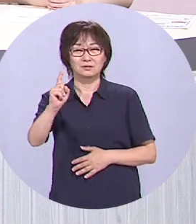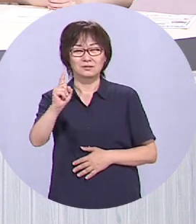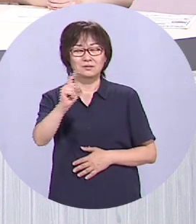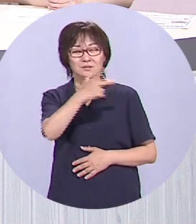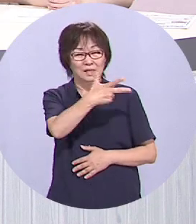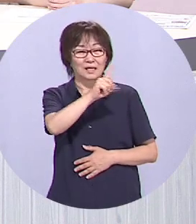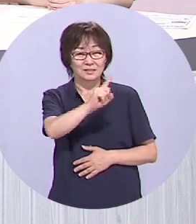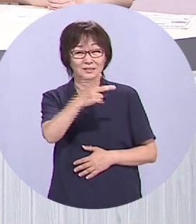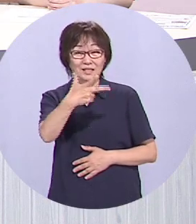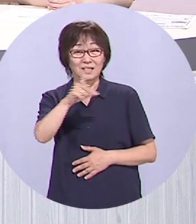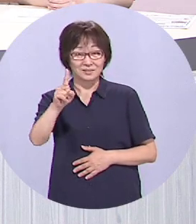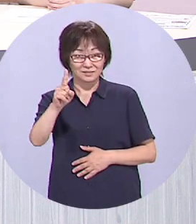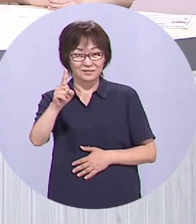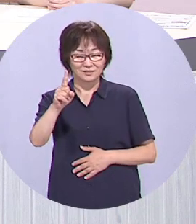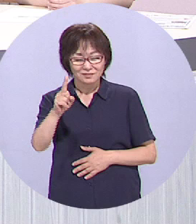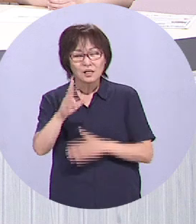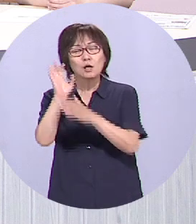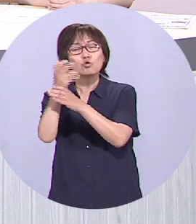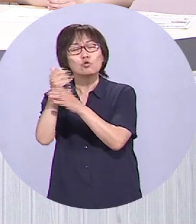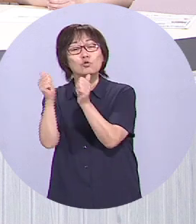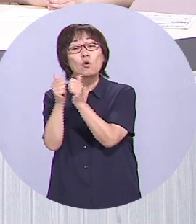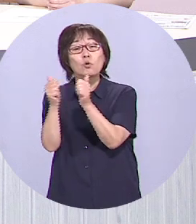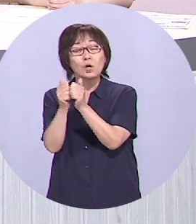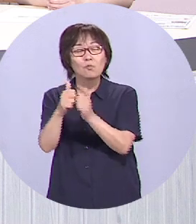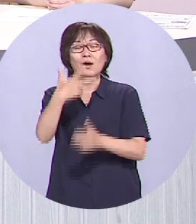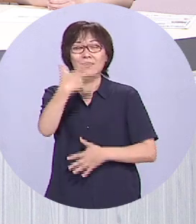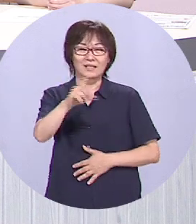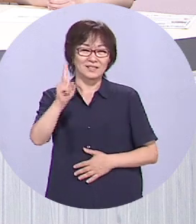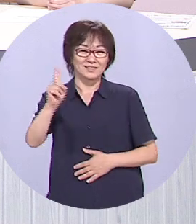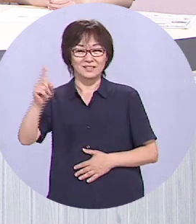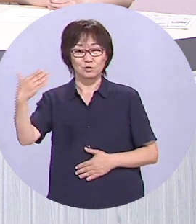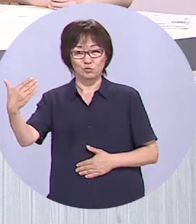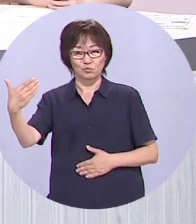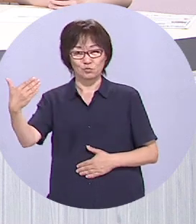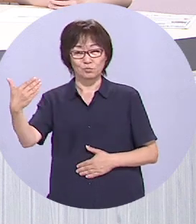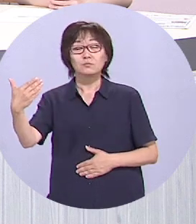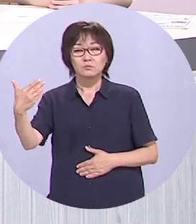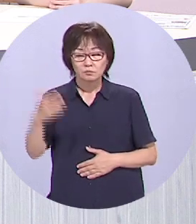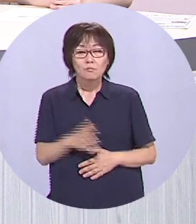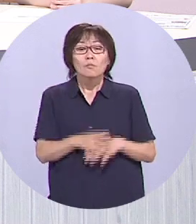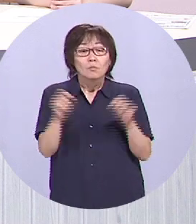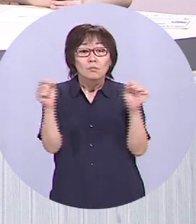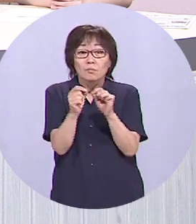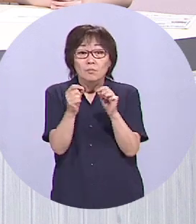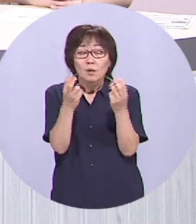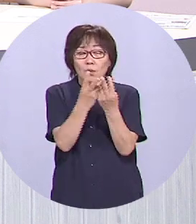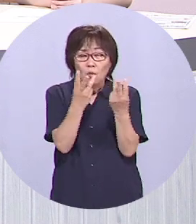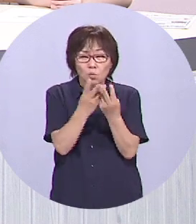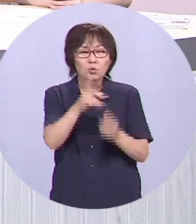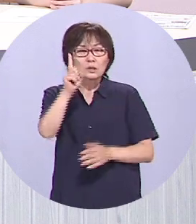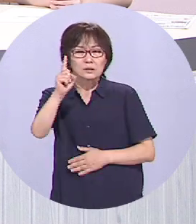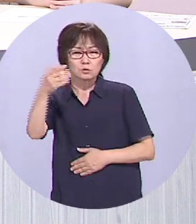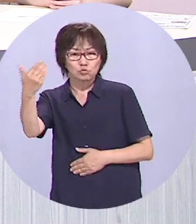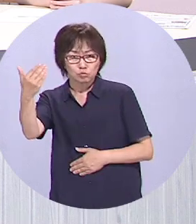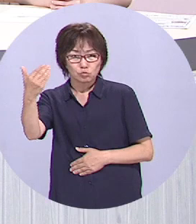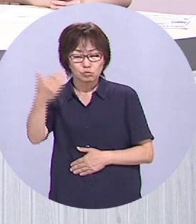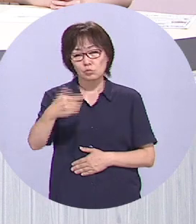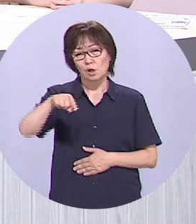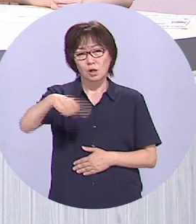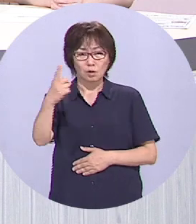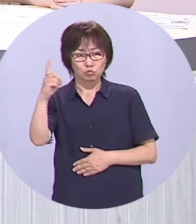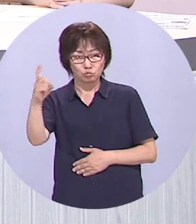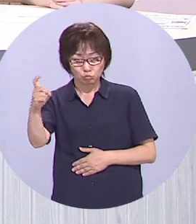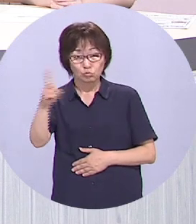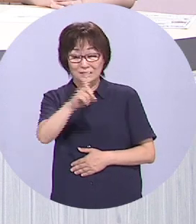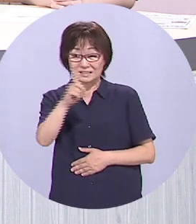玉県救急電話相談はシャープ7119です。 でこの短縮ダイヤルと110番や119番などあの